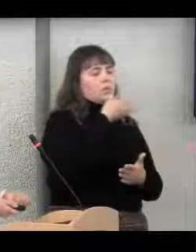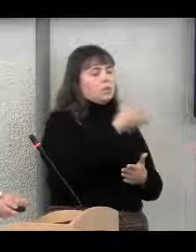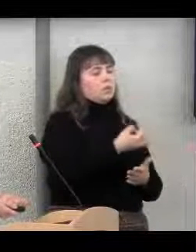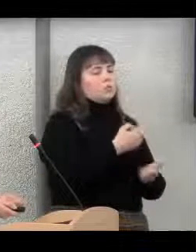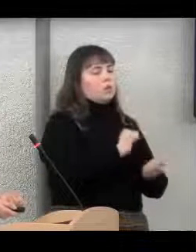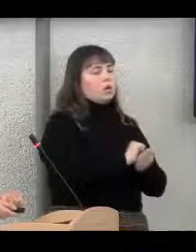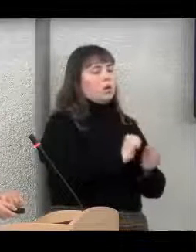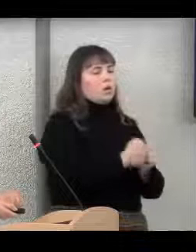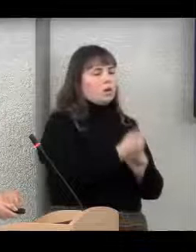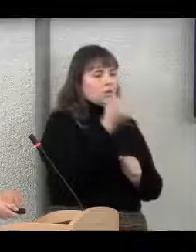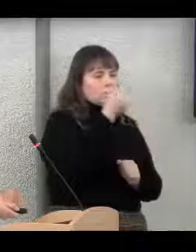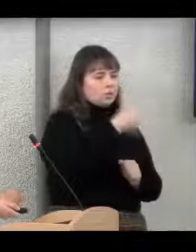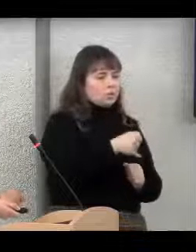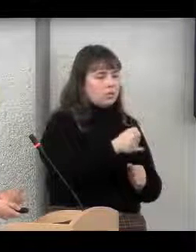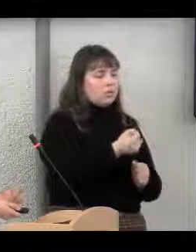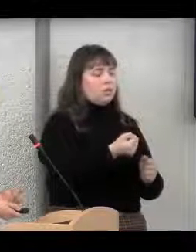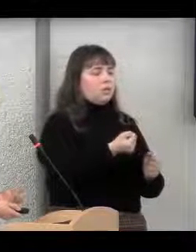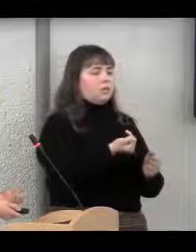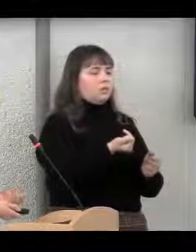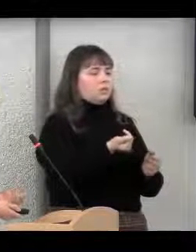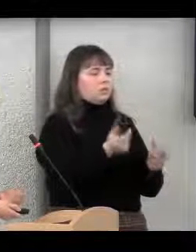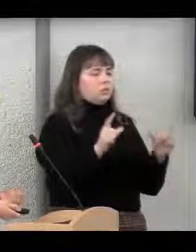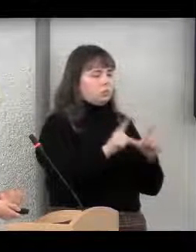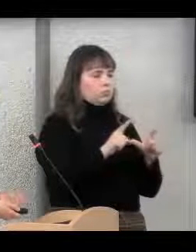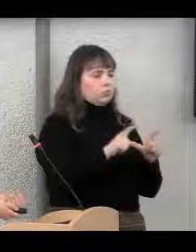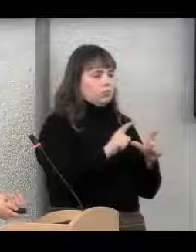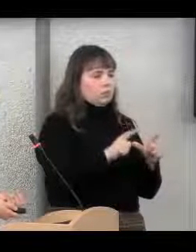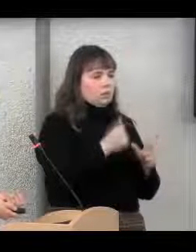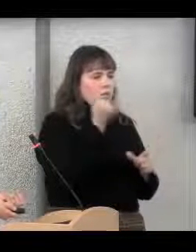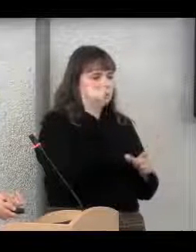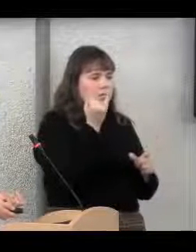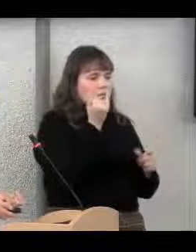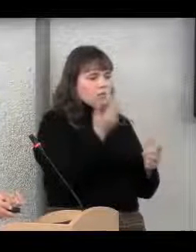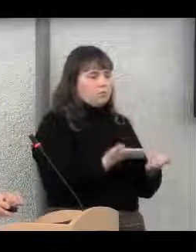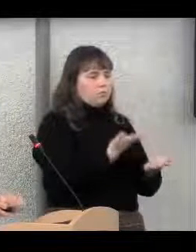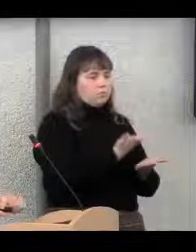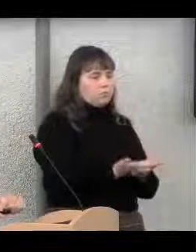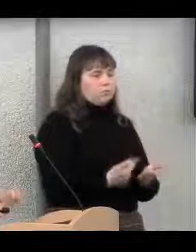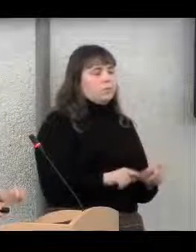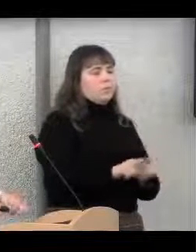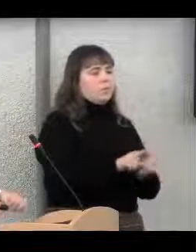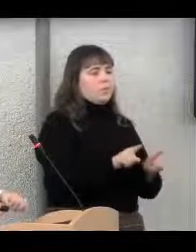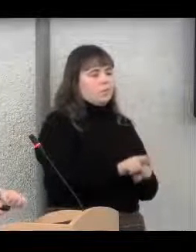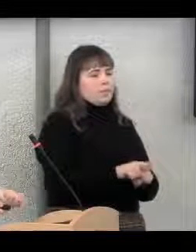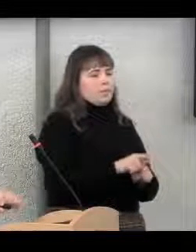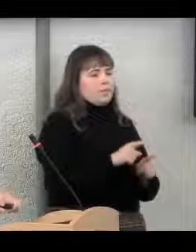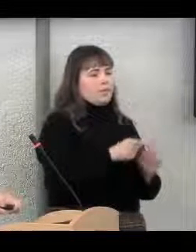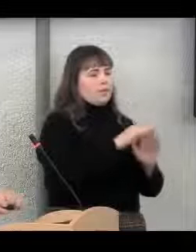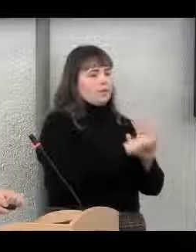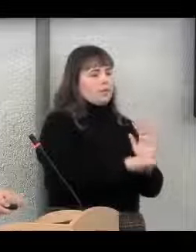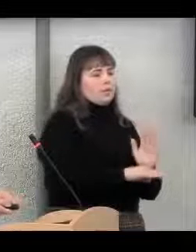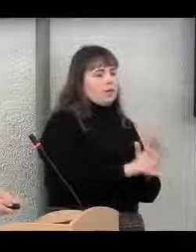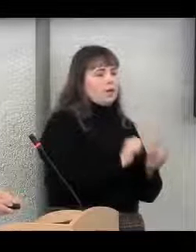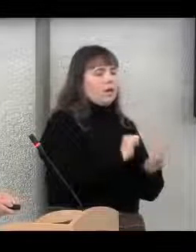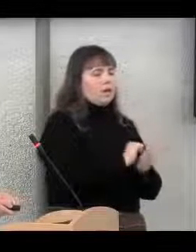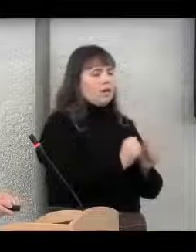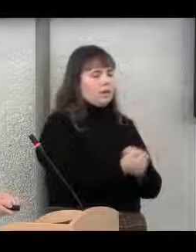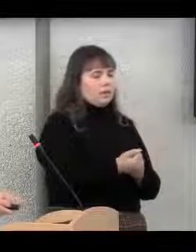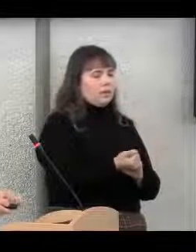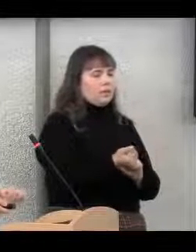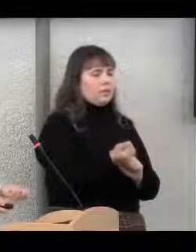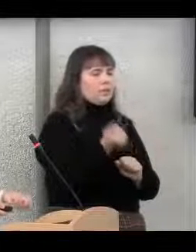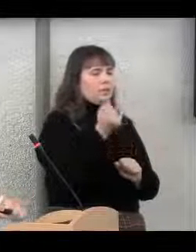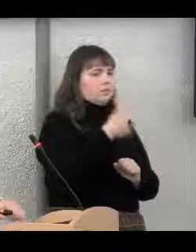ūkininkavimo iniciatyvą ir iki šių metų planuoja pasiūlyti reglamento siūlymą anglies taupymo ūkininkavimo